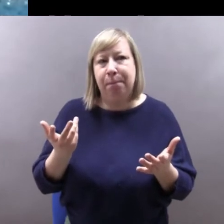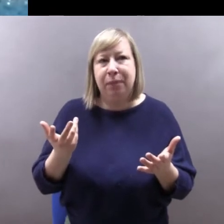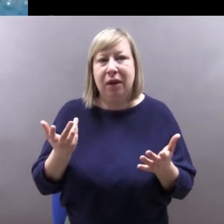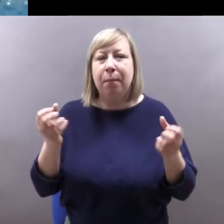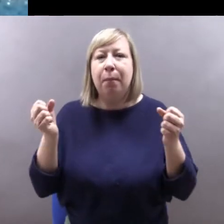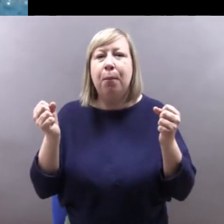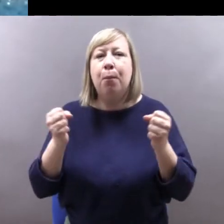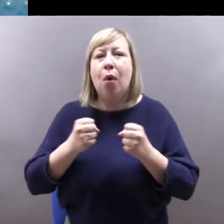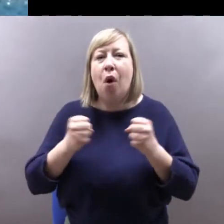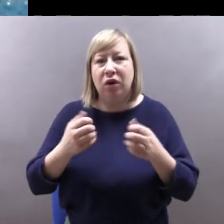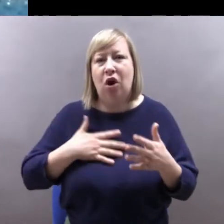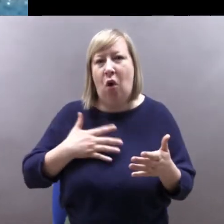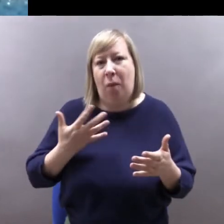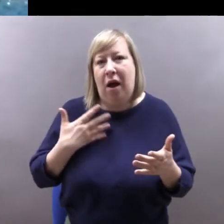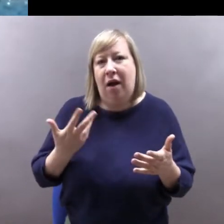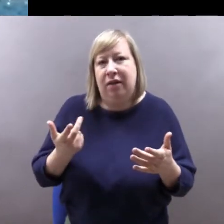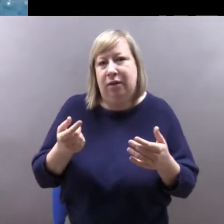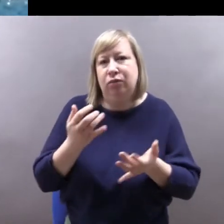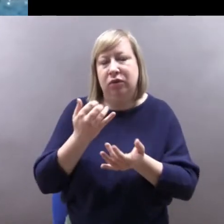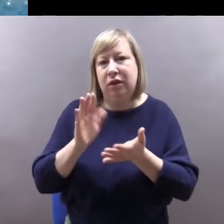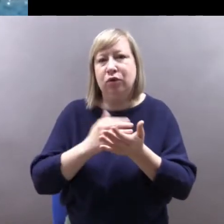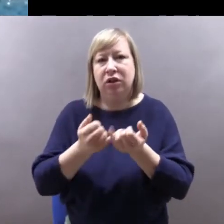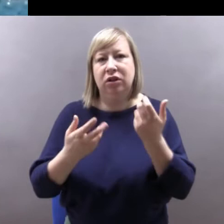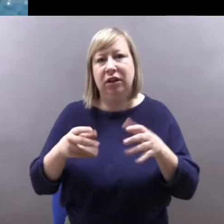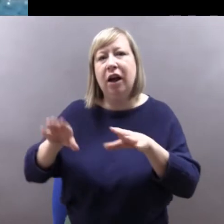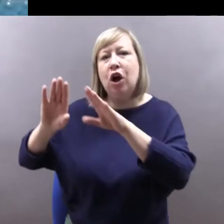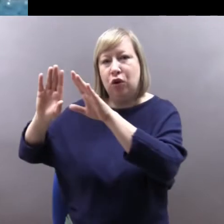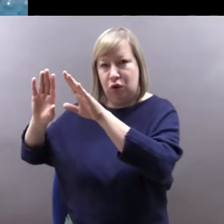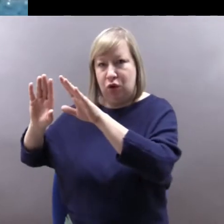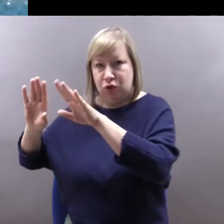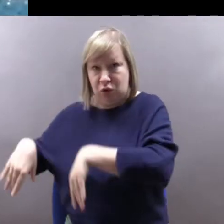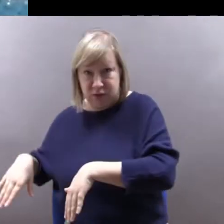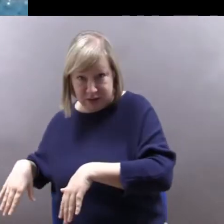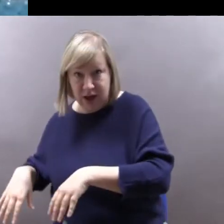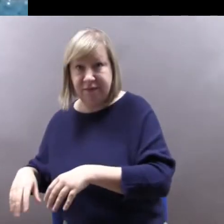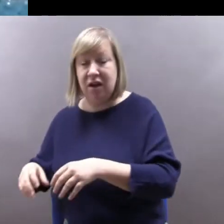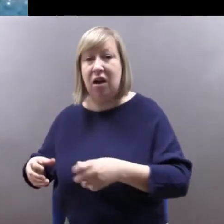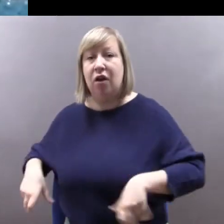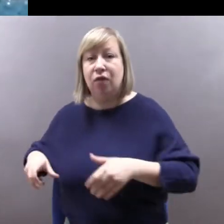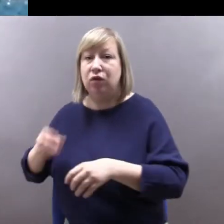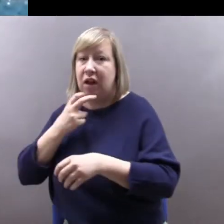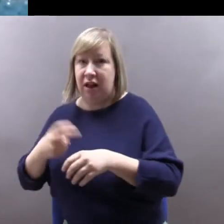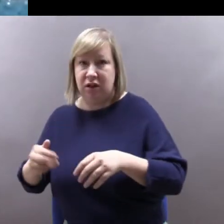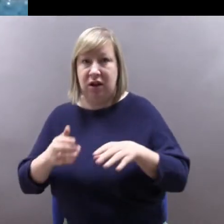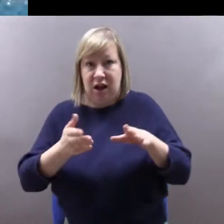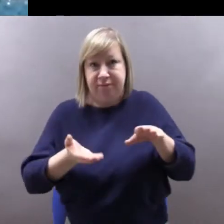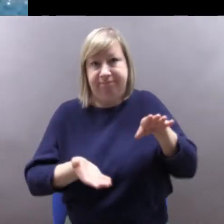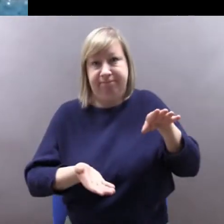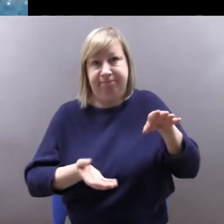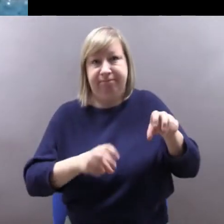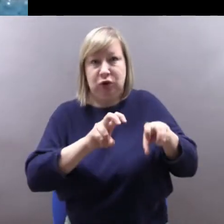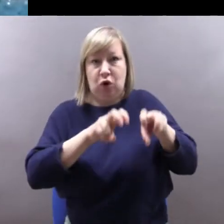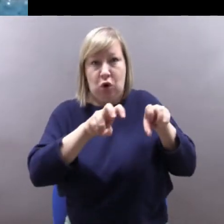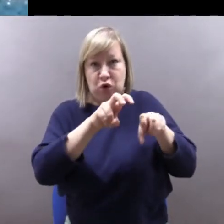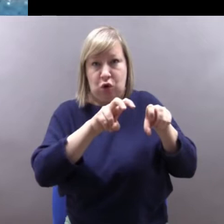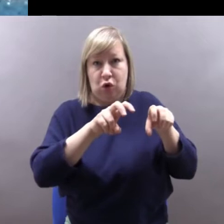to już może nie być tego wózka elektrycznego, bo ktoś po prostu może z niego skorzystać. Uczestwo jest takie, jakie